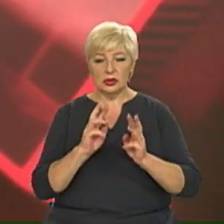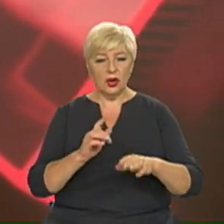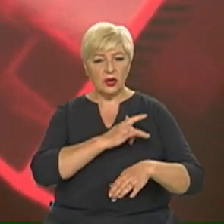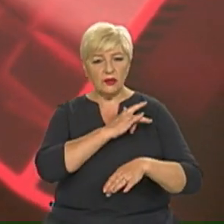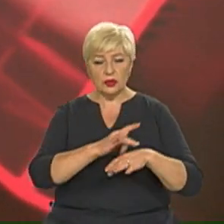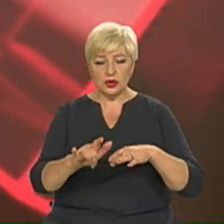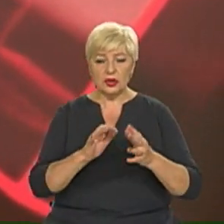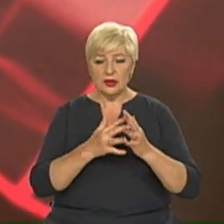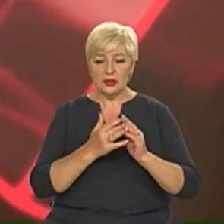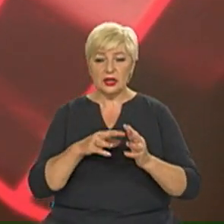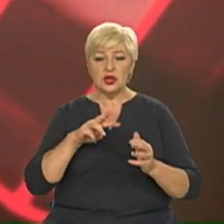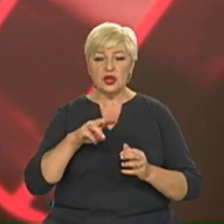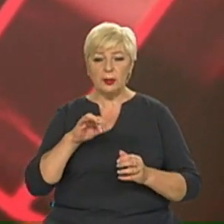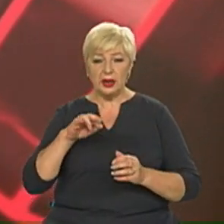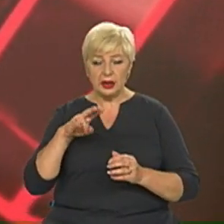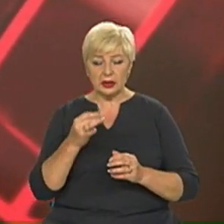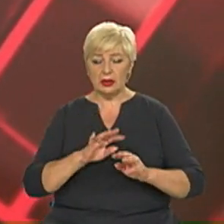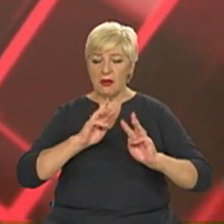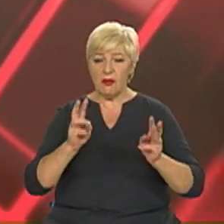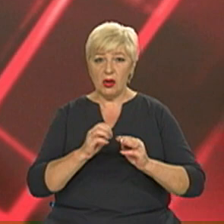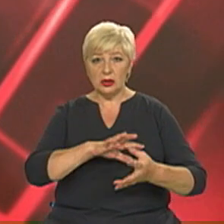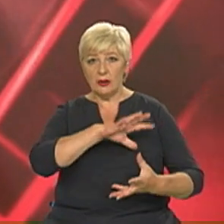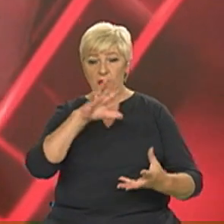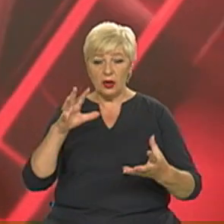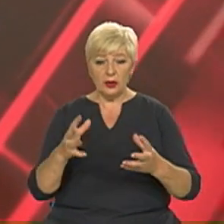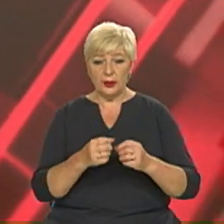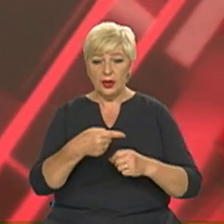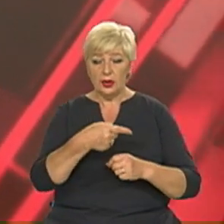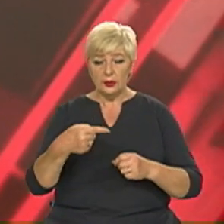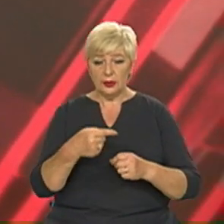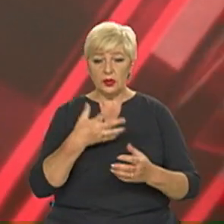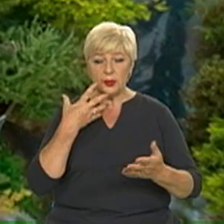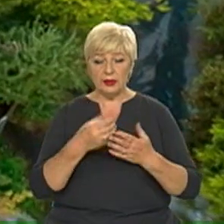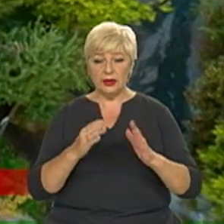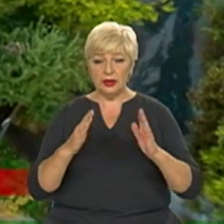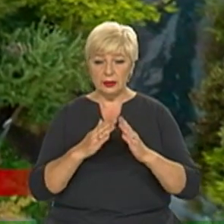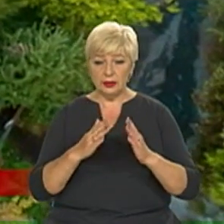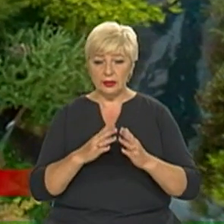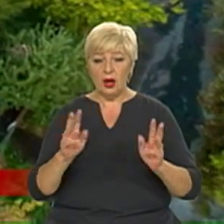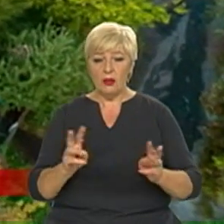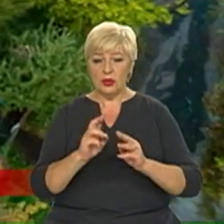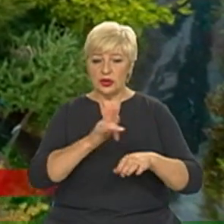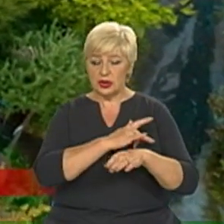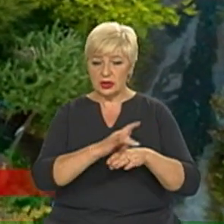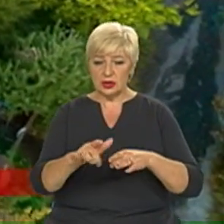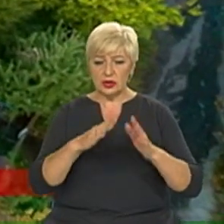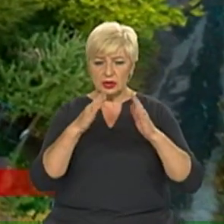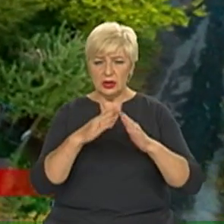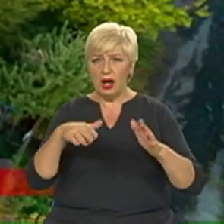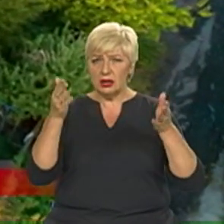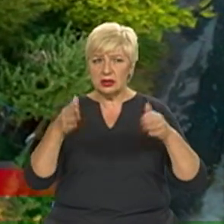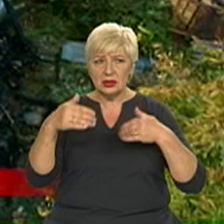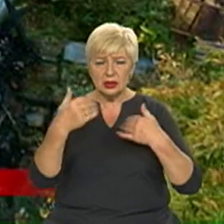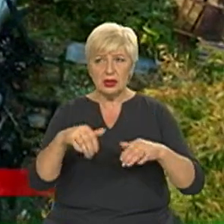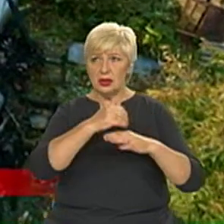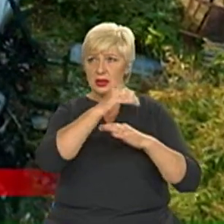Згорів ущент. У селищі Мирному вогнем охопило одноповерховий приватний будинок. Пожежа знищила дах, стіни, стелю та майже все